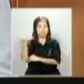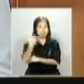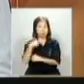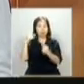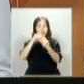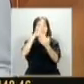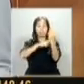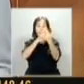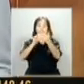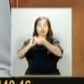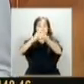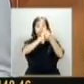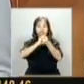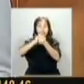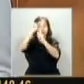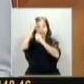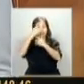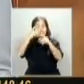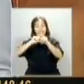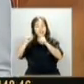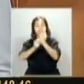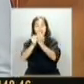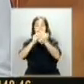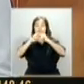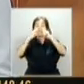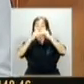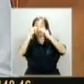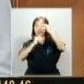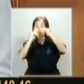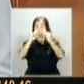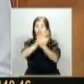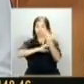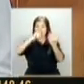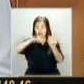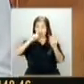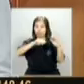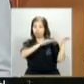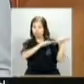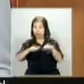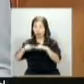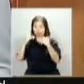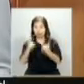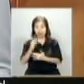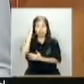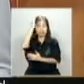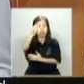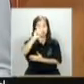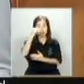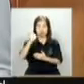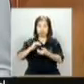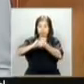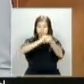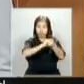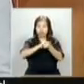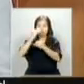บายรัฐสวัสดิการเพื่อแก้ปัญหาความเหลื่อมล้ำประเทศจะต้องมีความพร้อมก่อนค่ะขณะเดียวกันในระยะยาวนั้นรัฐจำเป็นต้องสร้างความเชื่อมั่นให้เกิ